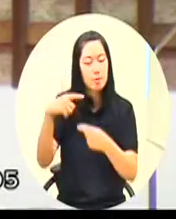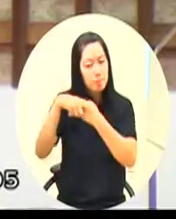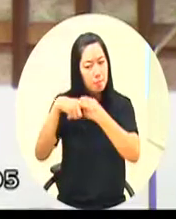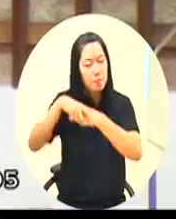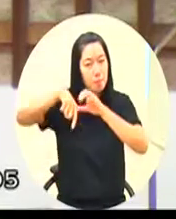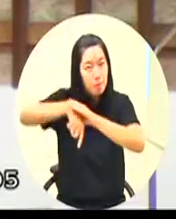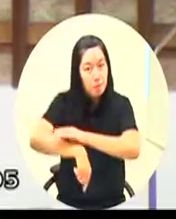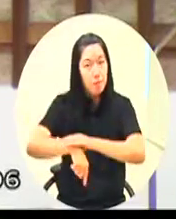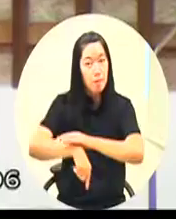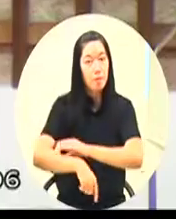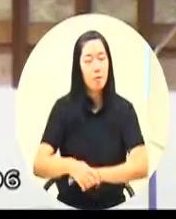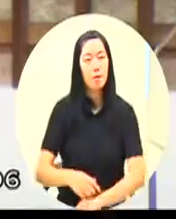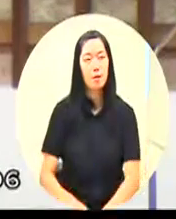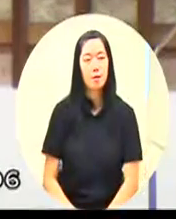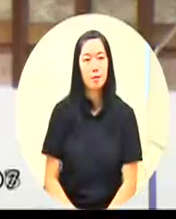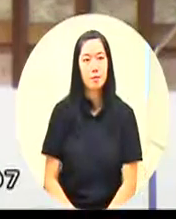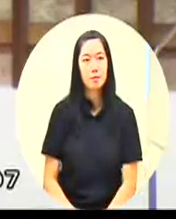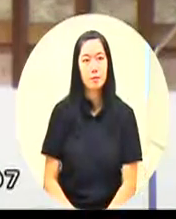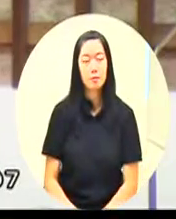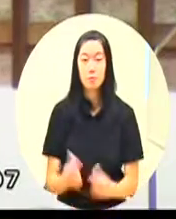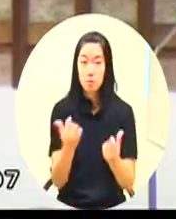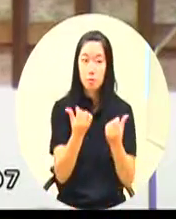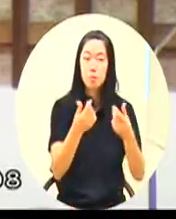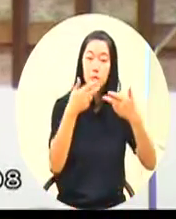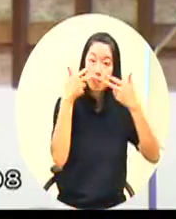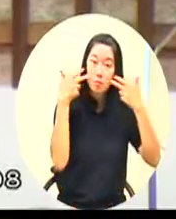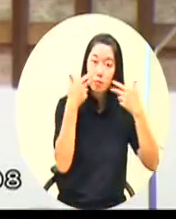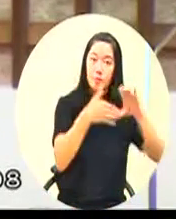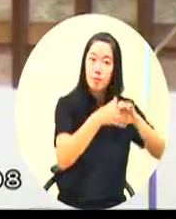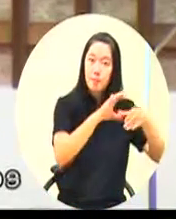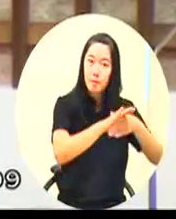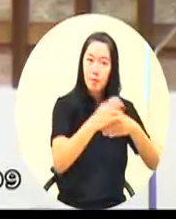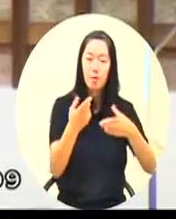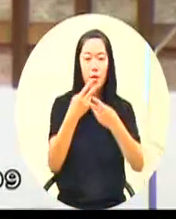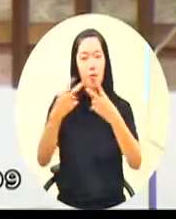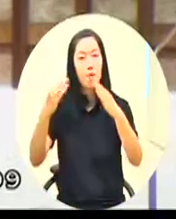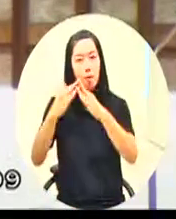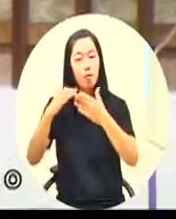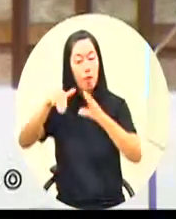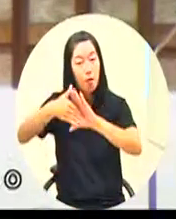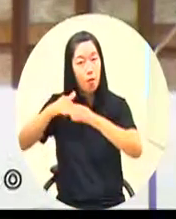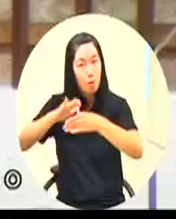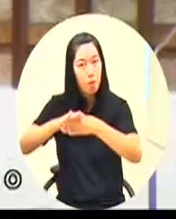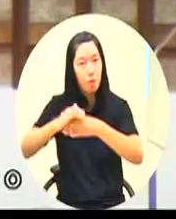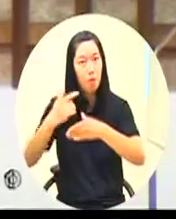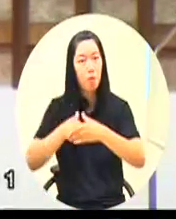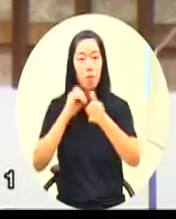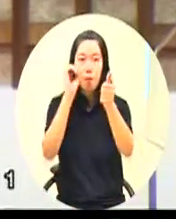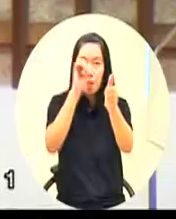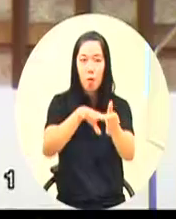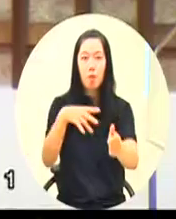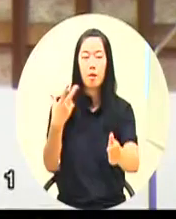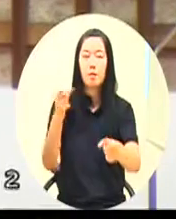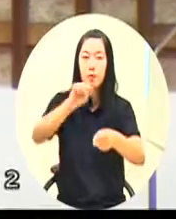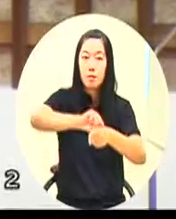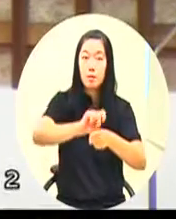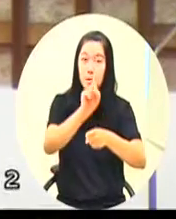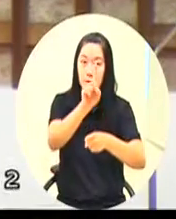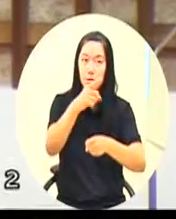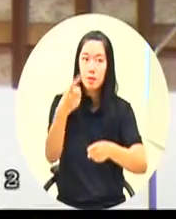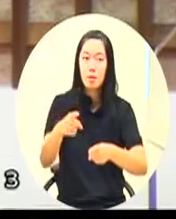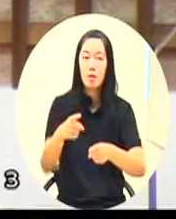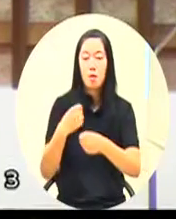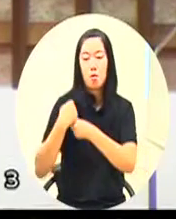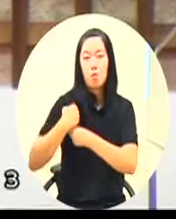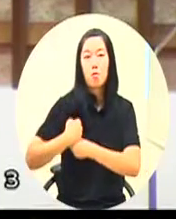含我刚刚说不管是原住民文化或者客家文化，我现在还给你加注一个所谓的眷村文